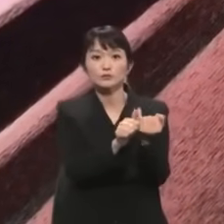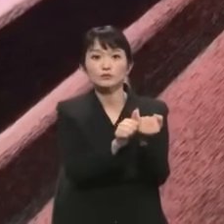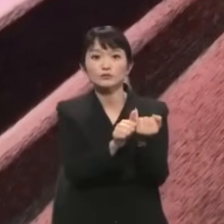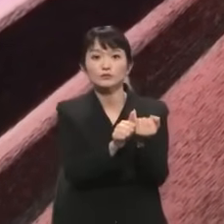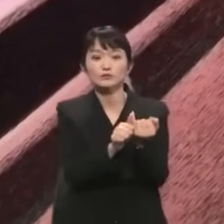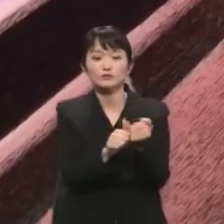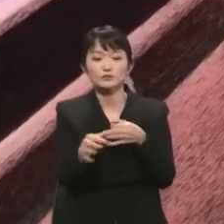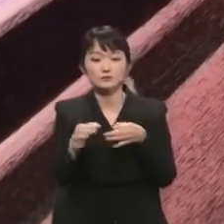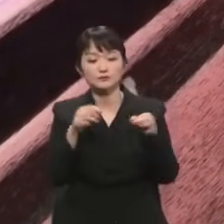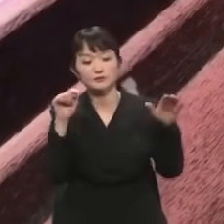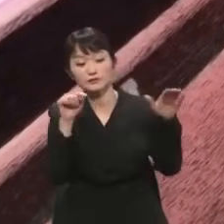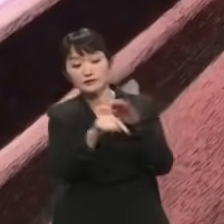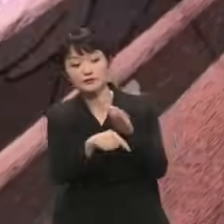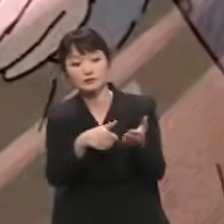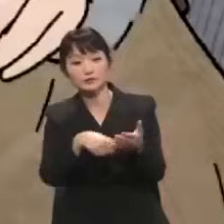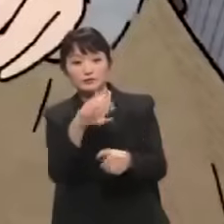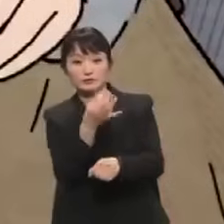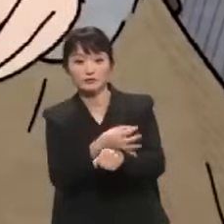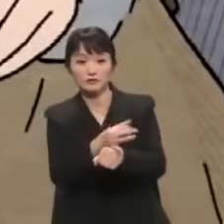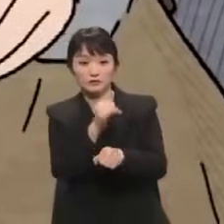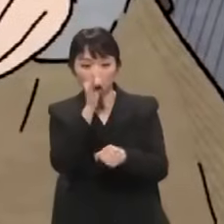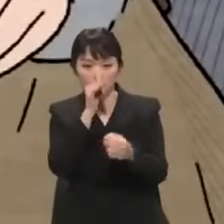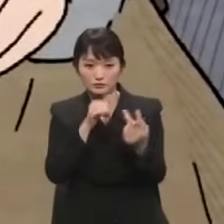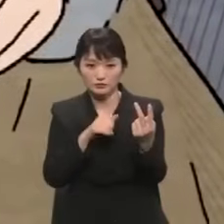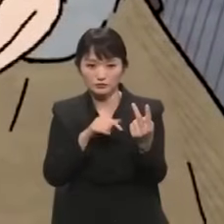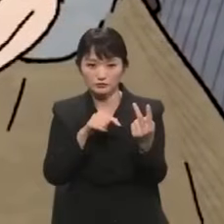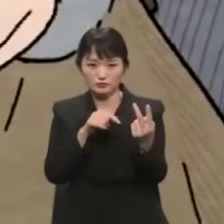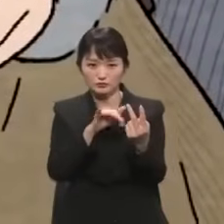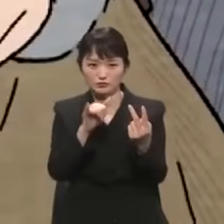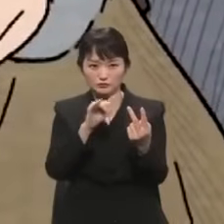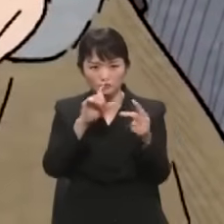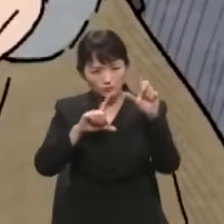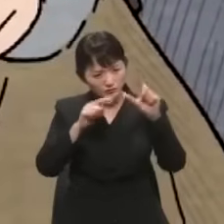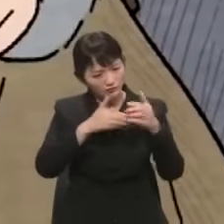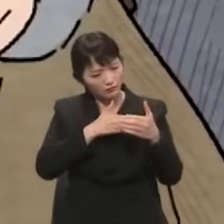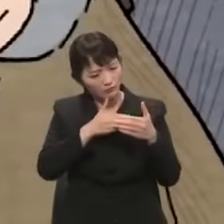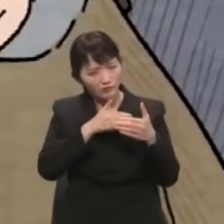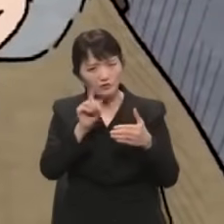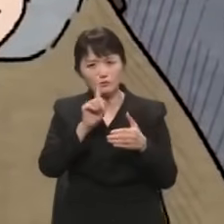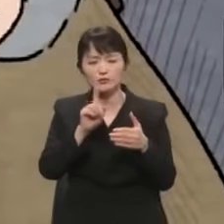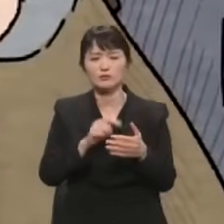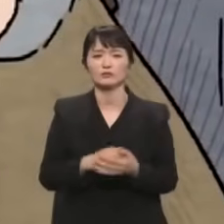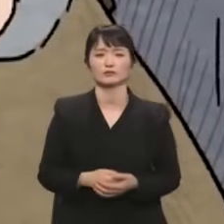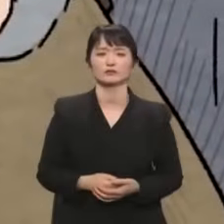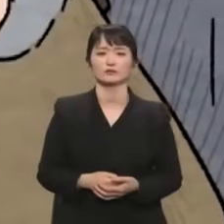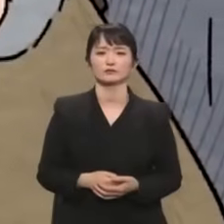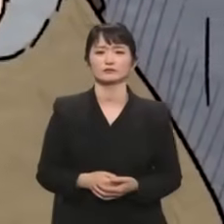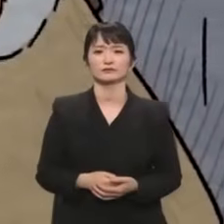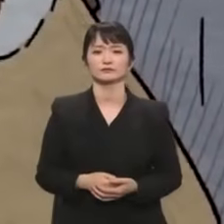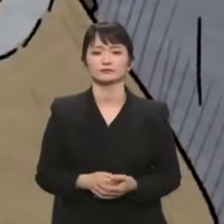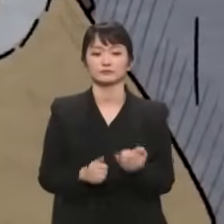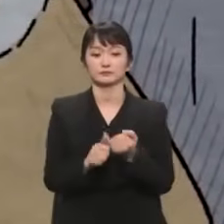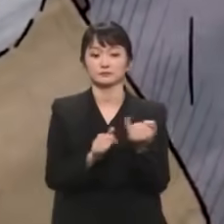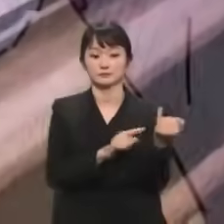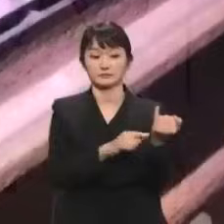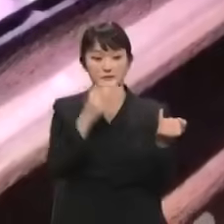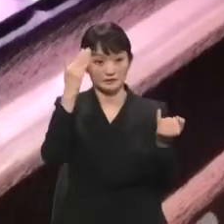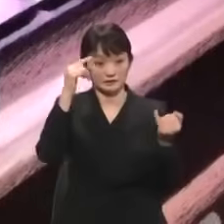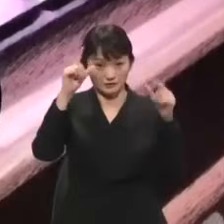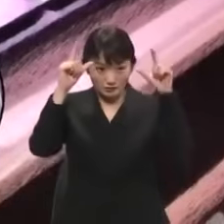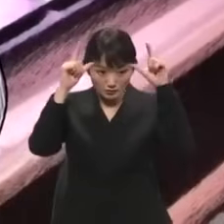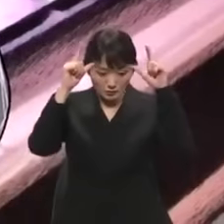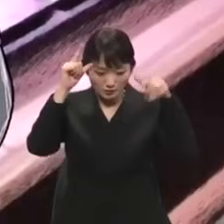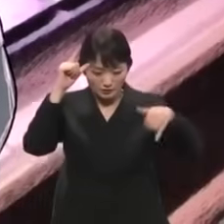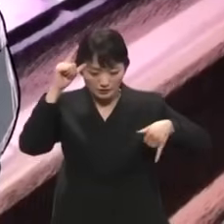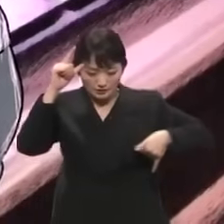마트에서 장을 보고 있는데 이제 굉장히 좀 불안해 보이는 모습 어 어떤 상황이냐 아내가 한우를 가방에